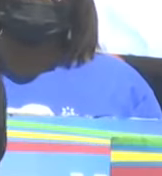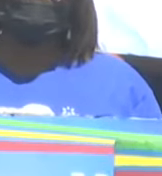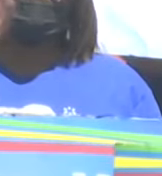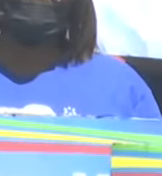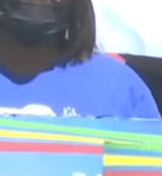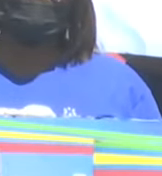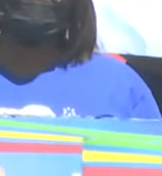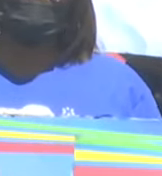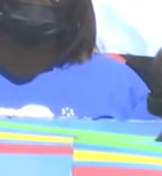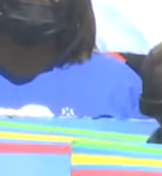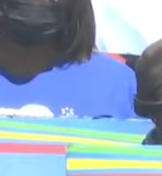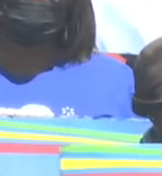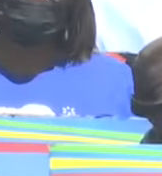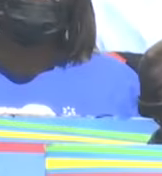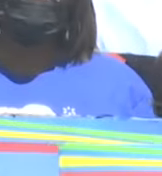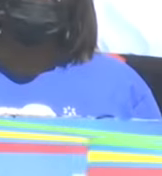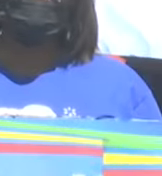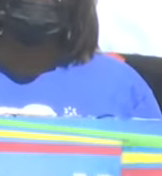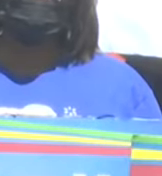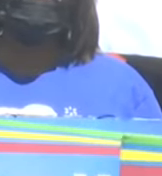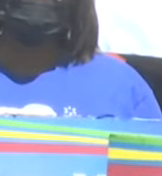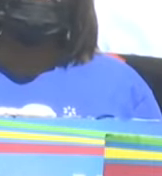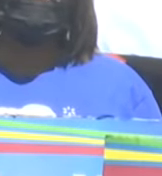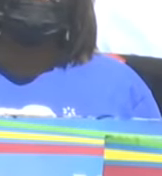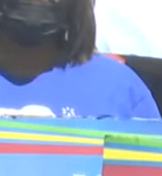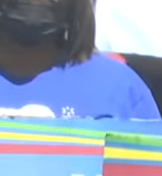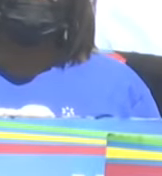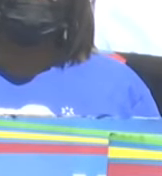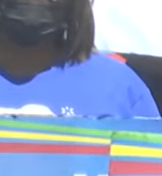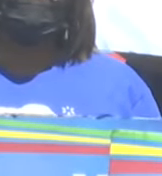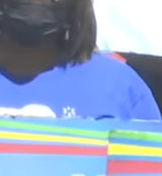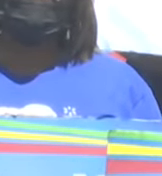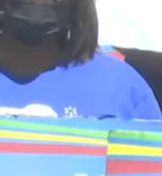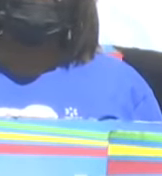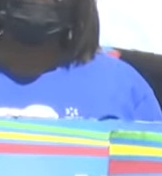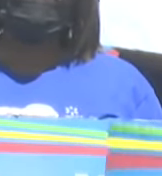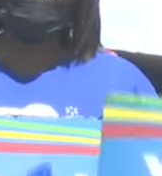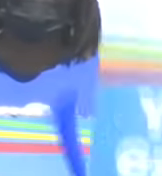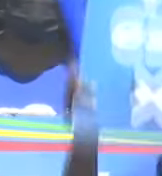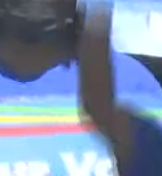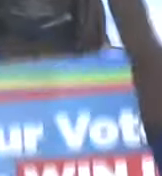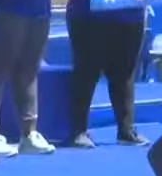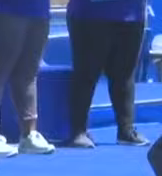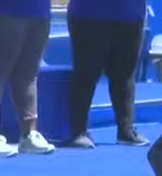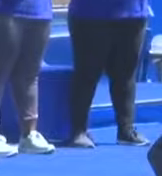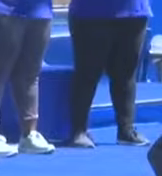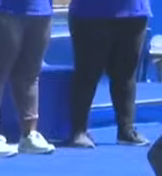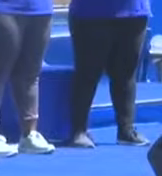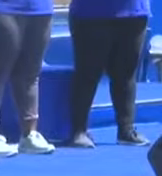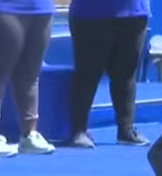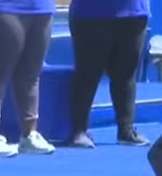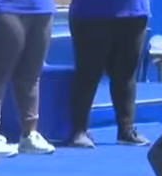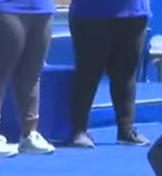wat 'n bewoonbare toekoms kan skep hier in Suid-Afrika. Stem vir die DA. Zizotie.